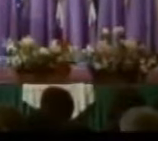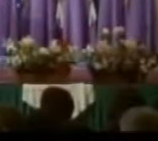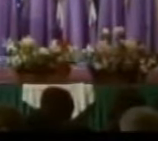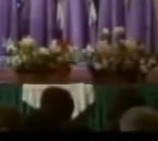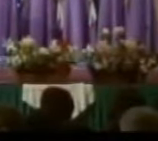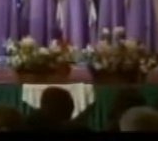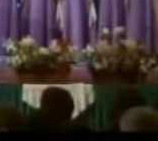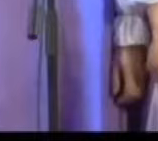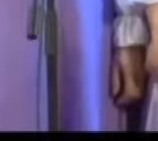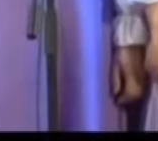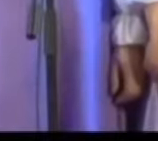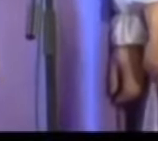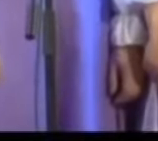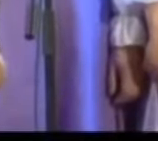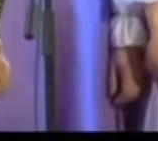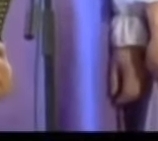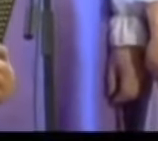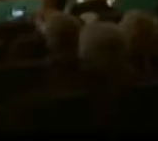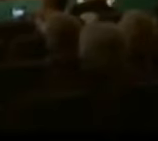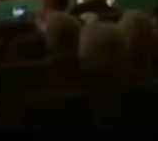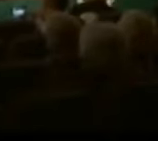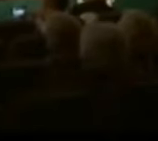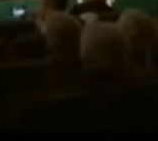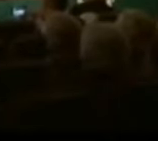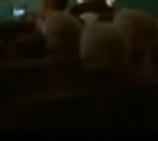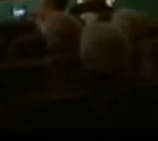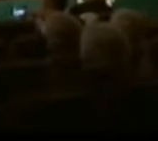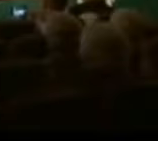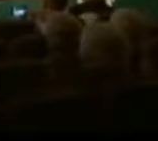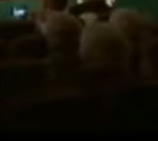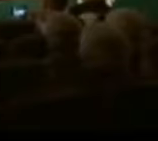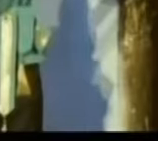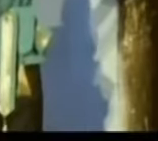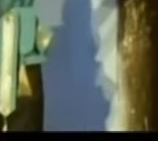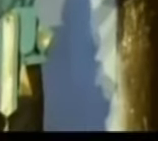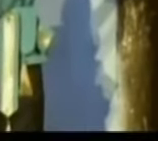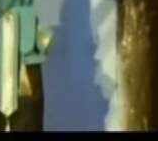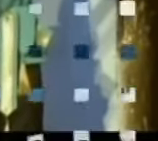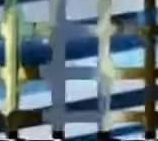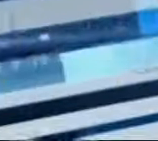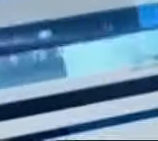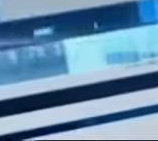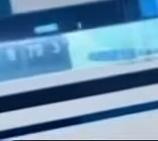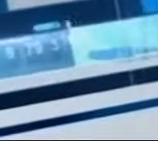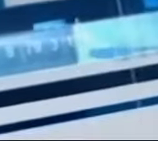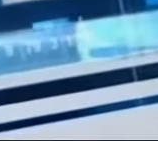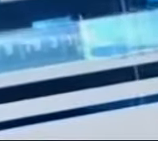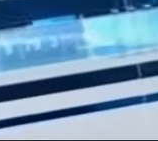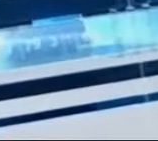Семейдегі ардагерлер хорына 50 жыл, бүгінде олардың репертуарларында 400-ден астам ән бар.